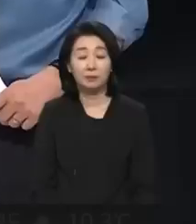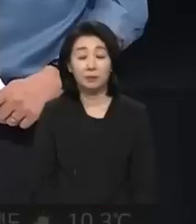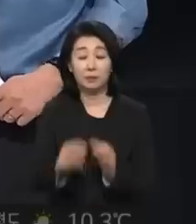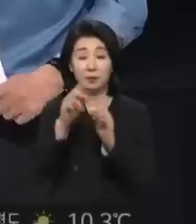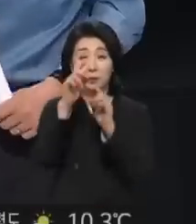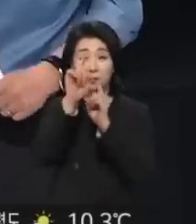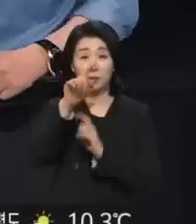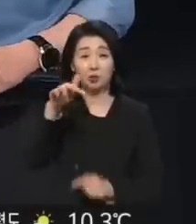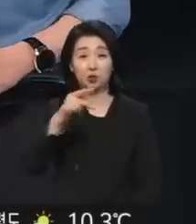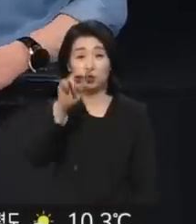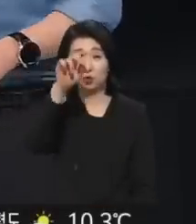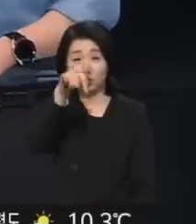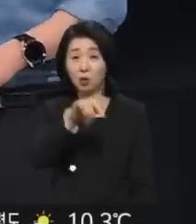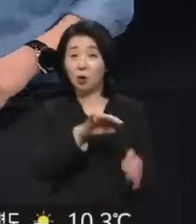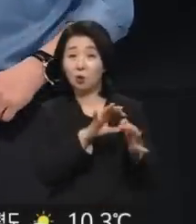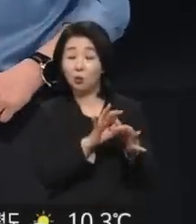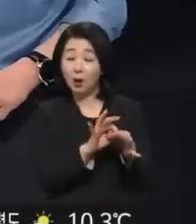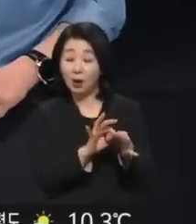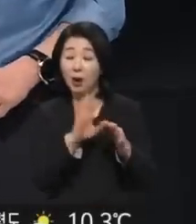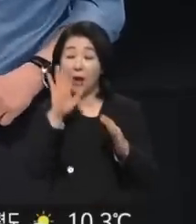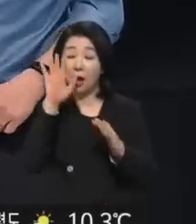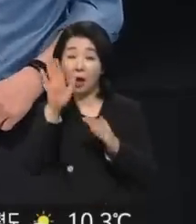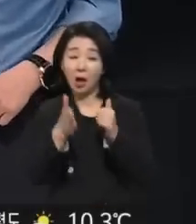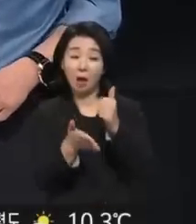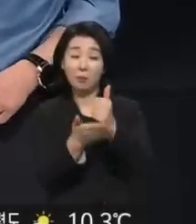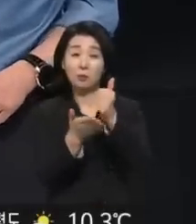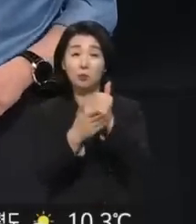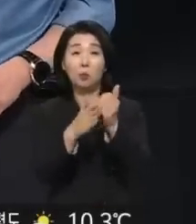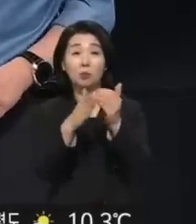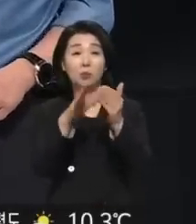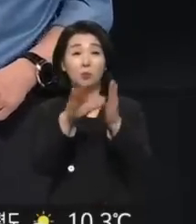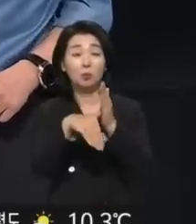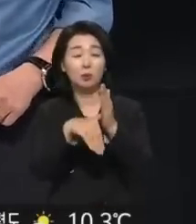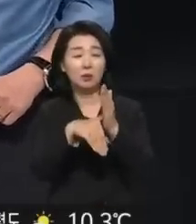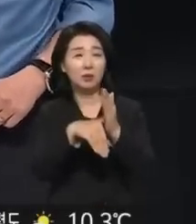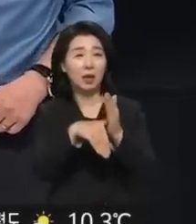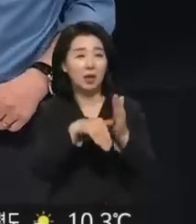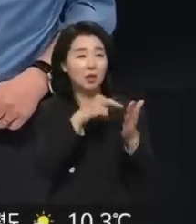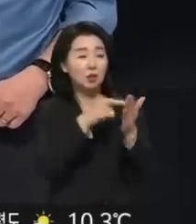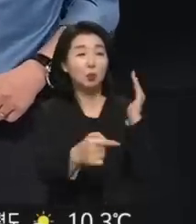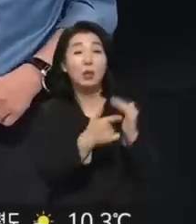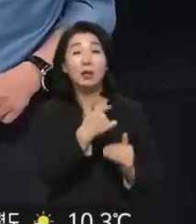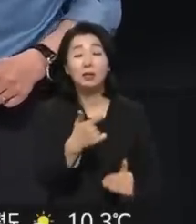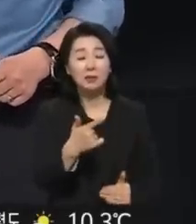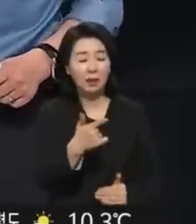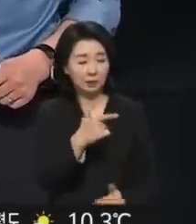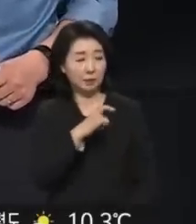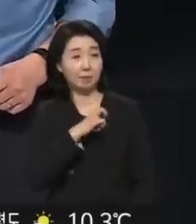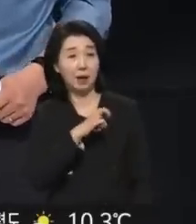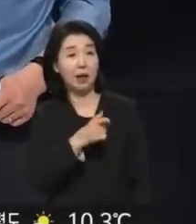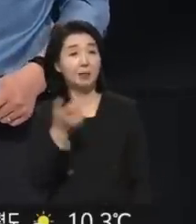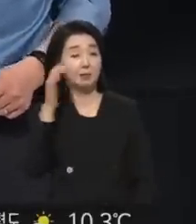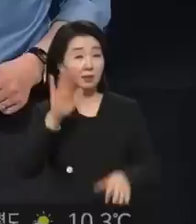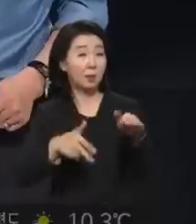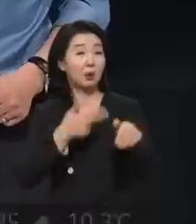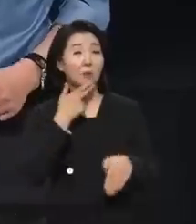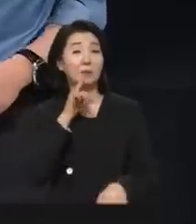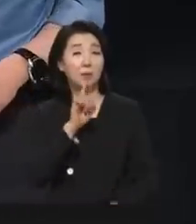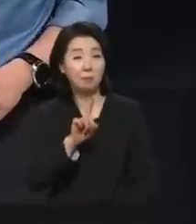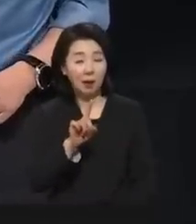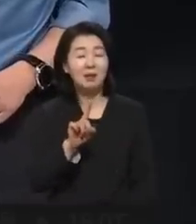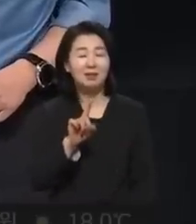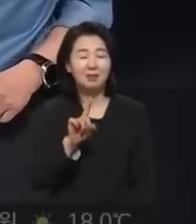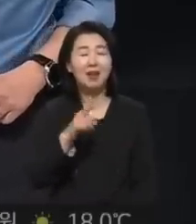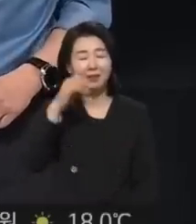이준석께 차기 총선 공천에서 불이익을 받을 거란 관측이 많았는데요. 차별은 없을 거다.